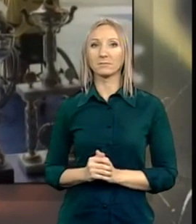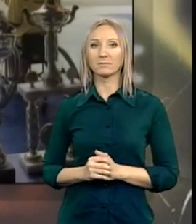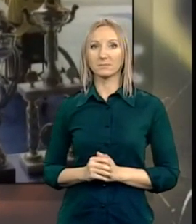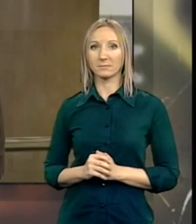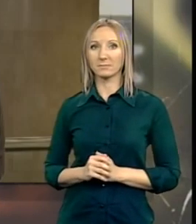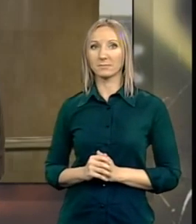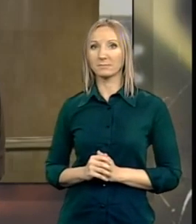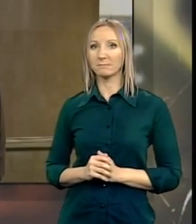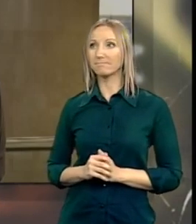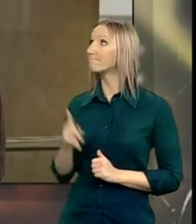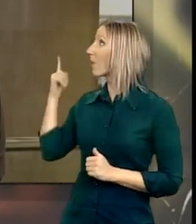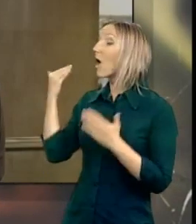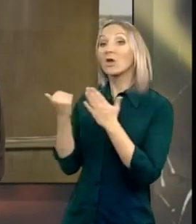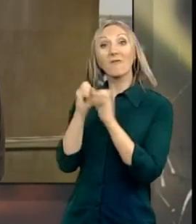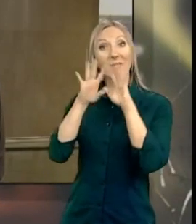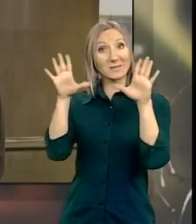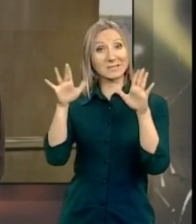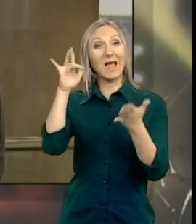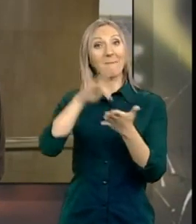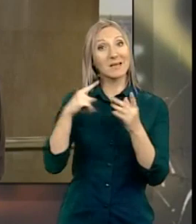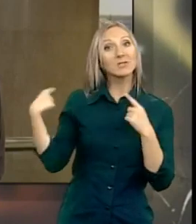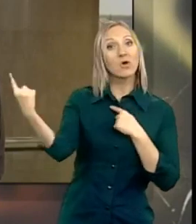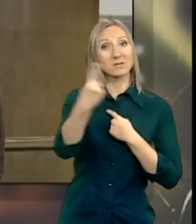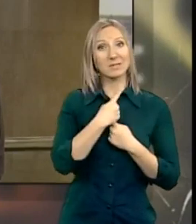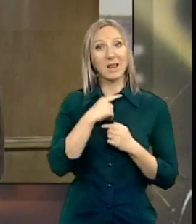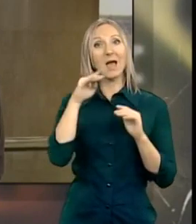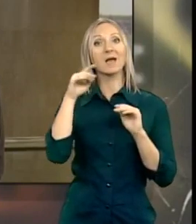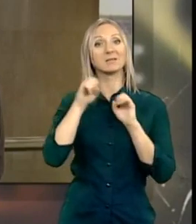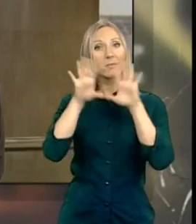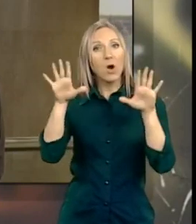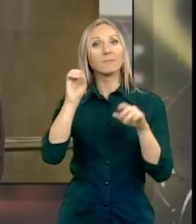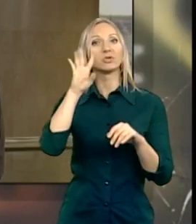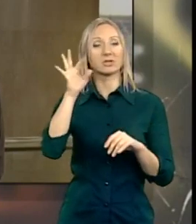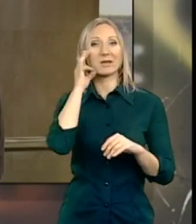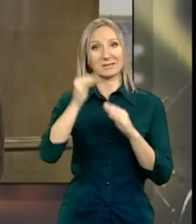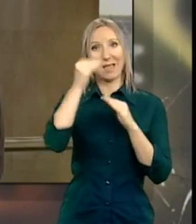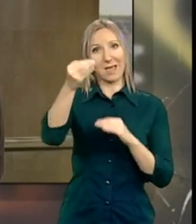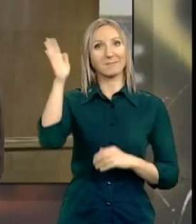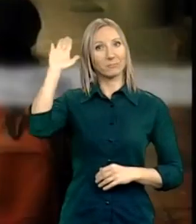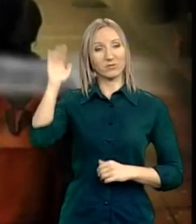Nova emisija Mesto za nas na programu je za 14 dana. Doviđenja.